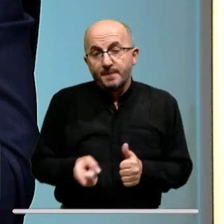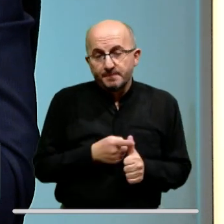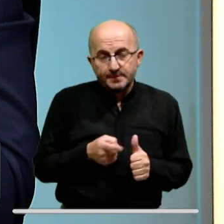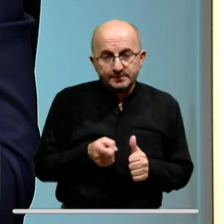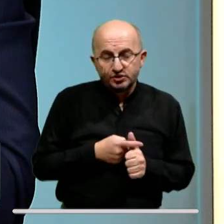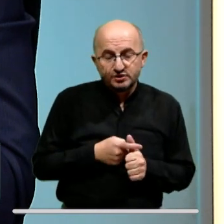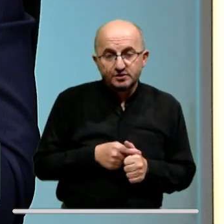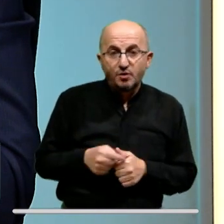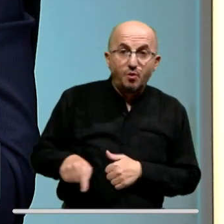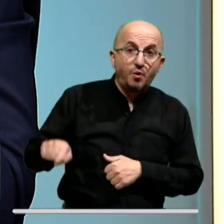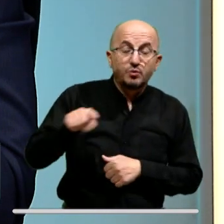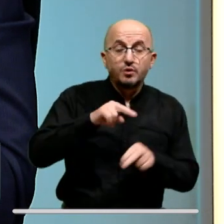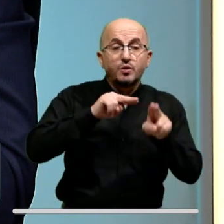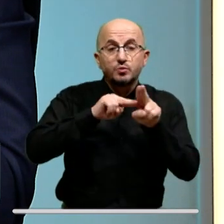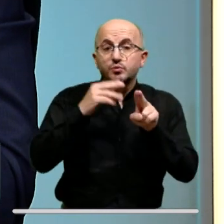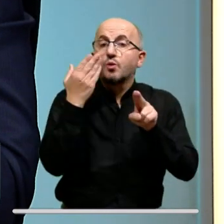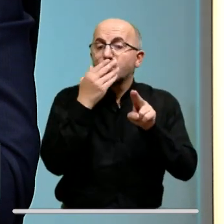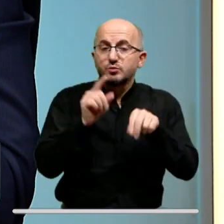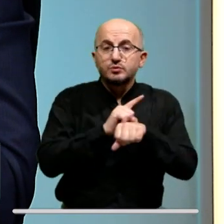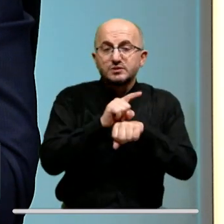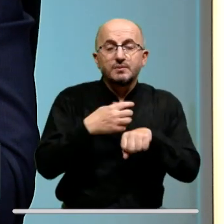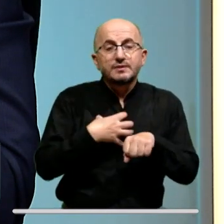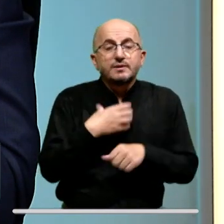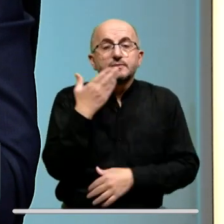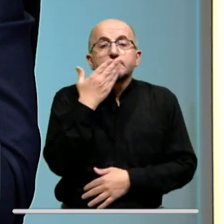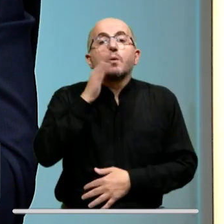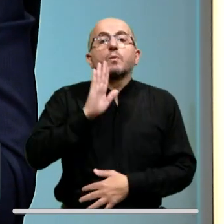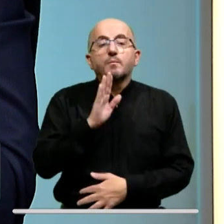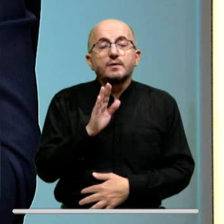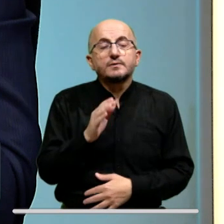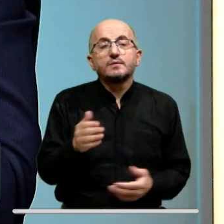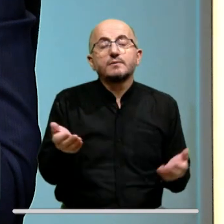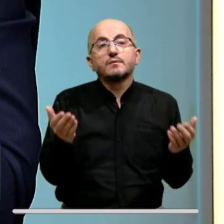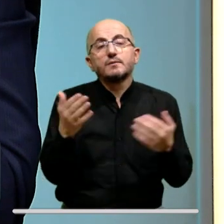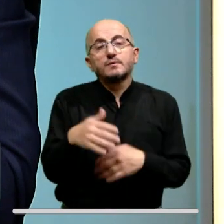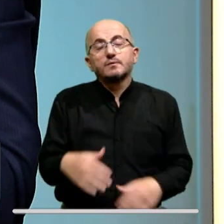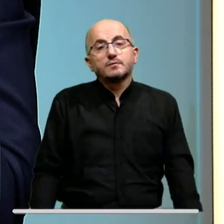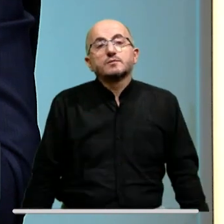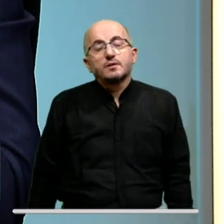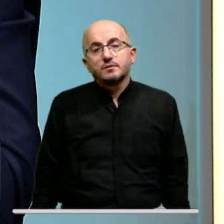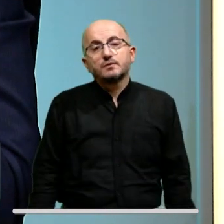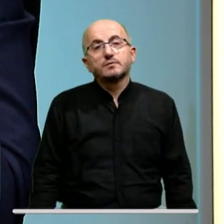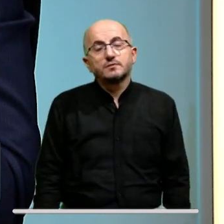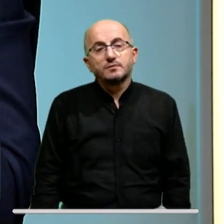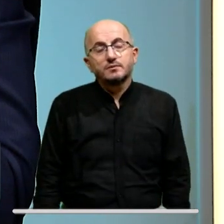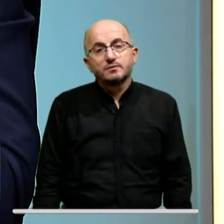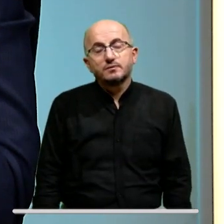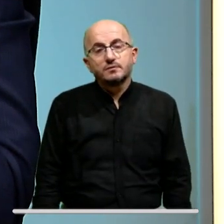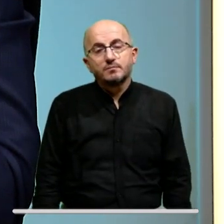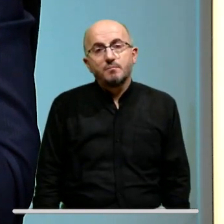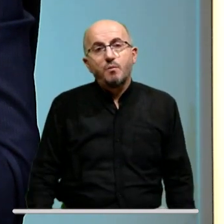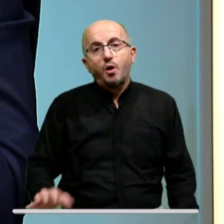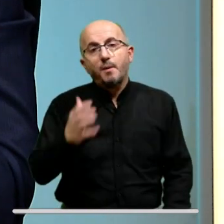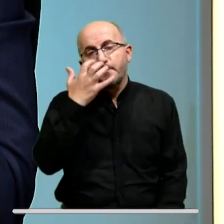Birincisi onlar kunut okuduğu zaman kendisi okumaz, ellerini yana sarkıtır, salar yallar, o